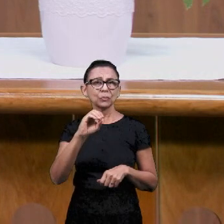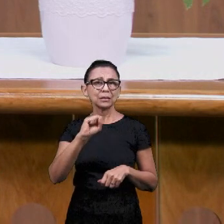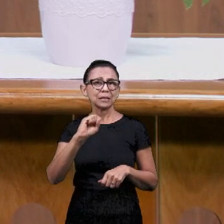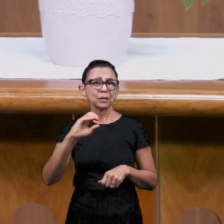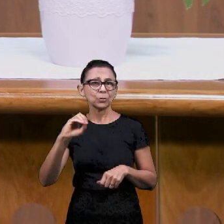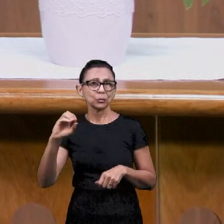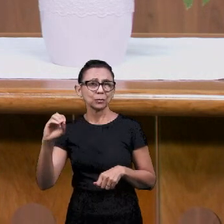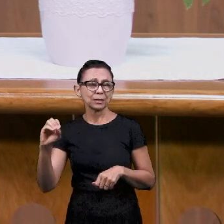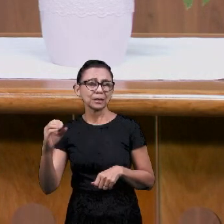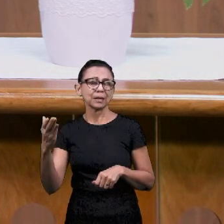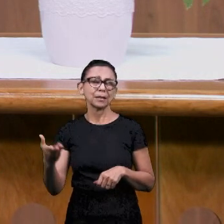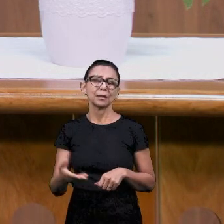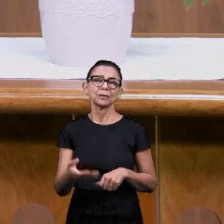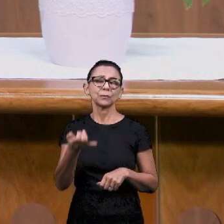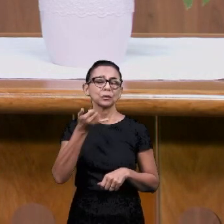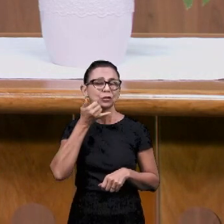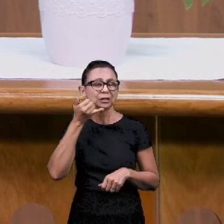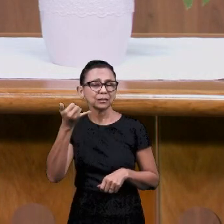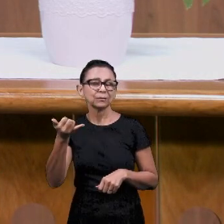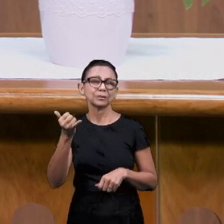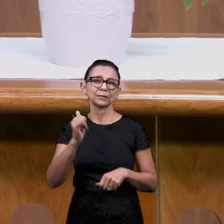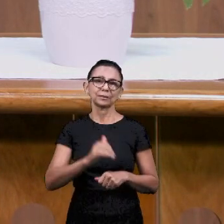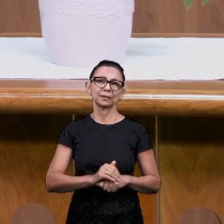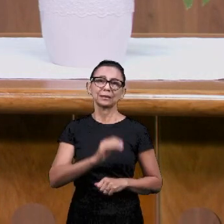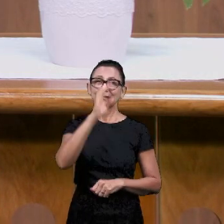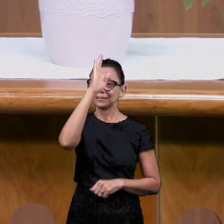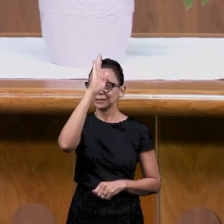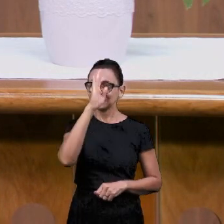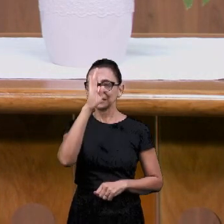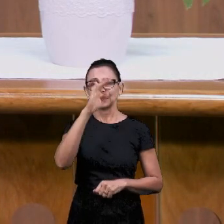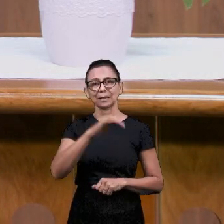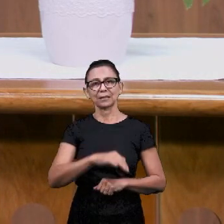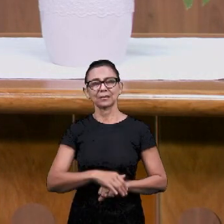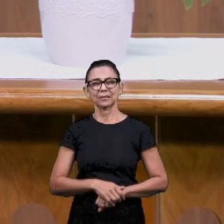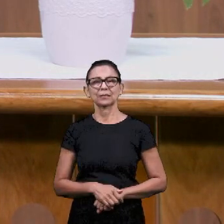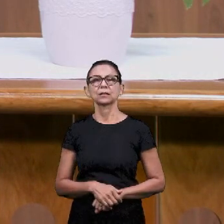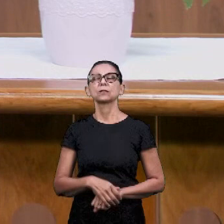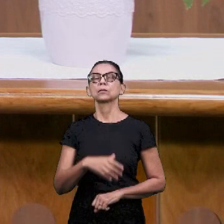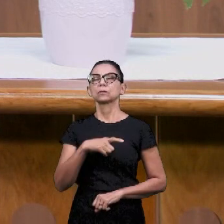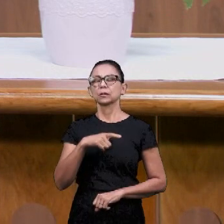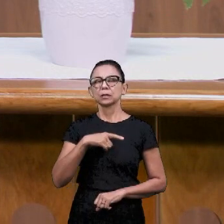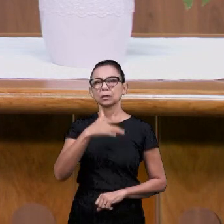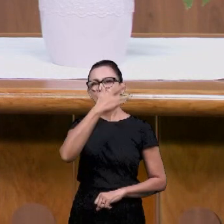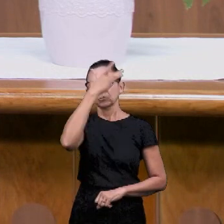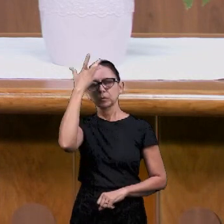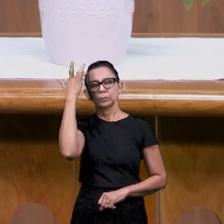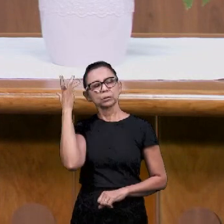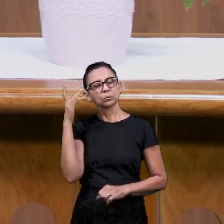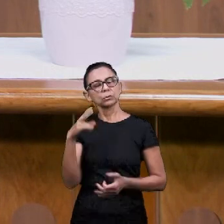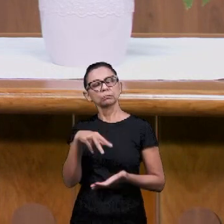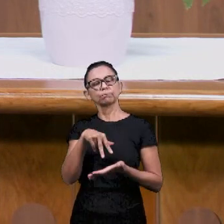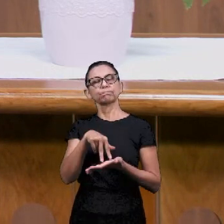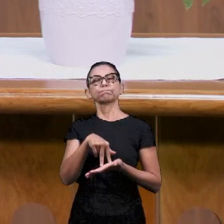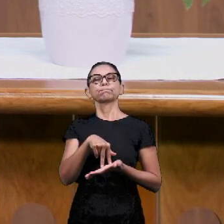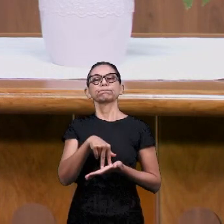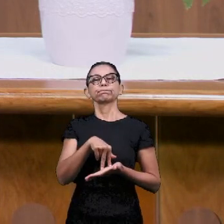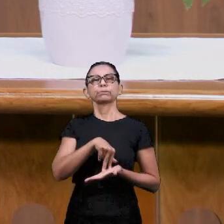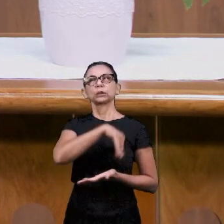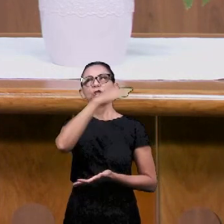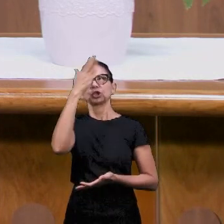personne peut appeler, l'appel est gratuit, il y aura toujours quelqu'un prêt à recevoir et à prier